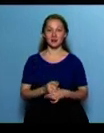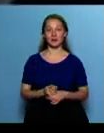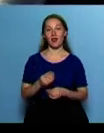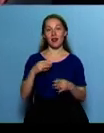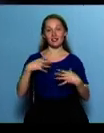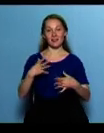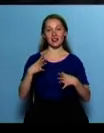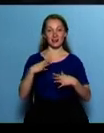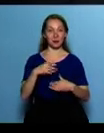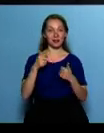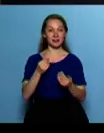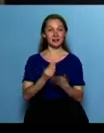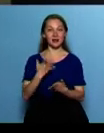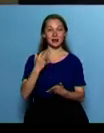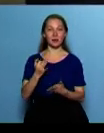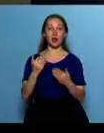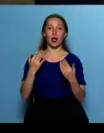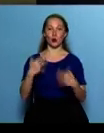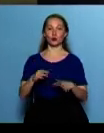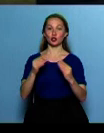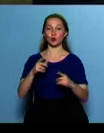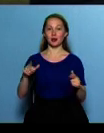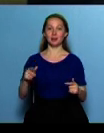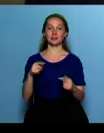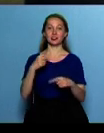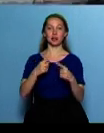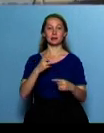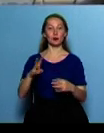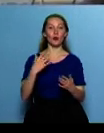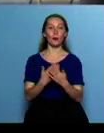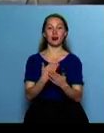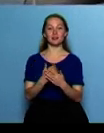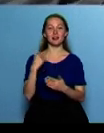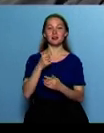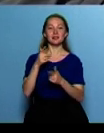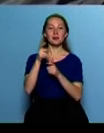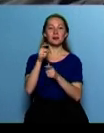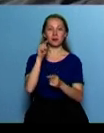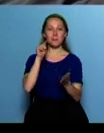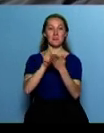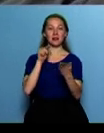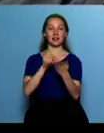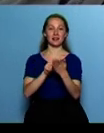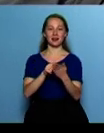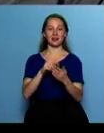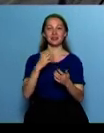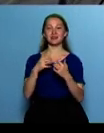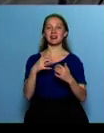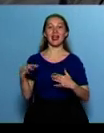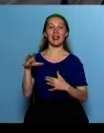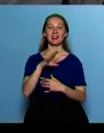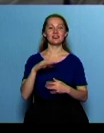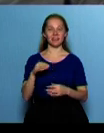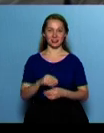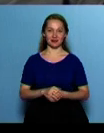уже спустя мгновение журналисты «Моей Удмуртии» показали на огневом рубеже самые меткие выстрелы среди всех коллег-телевизионщиков. И